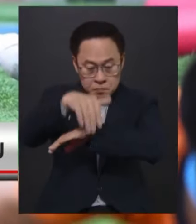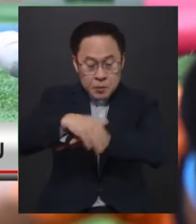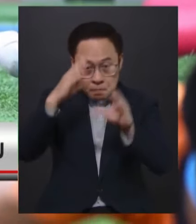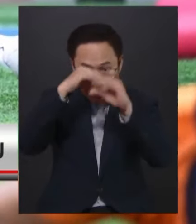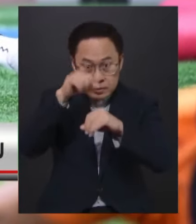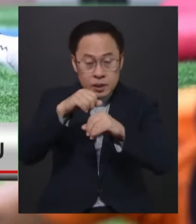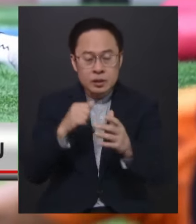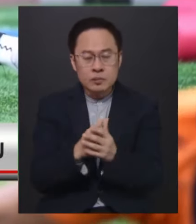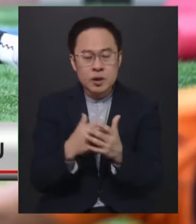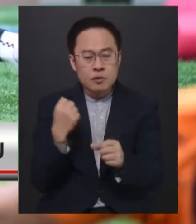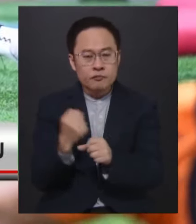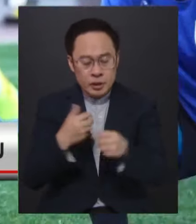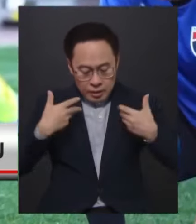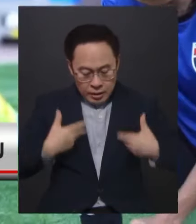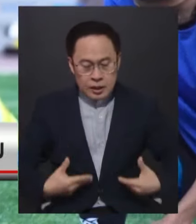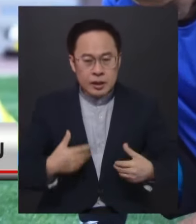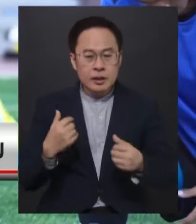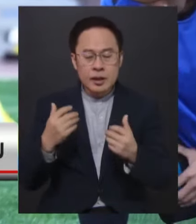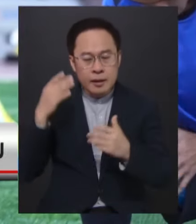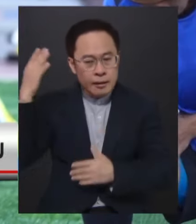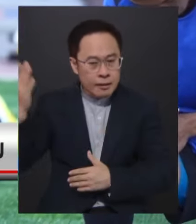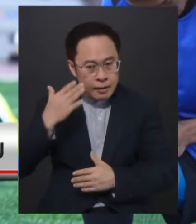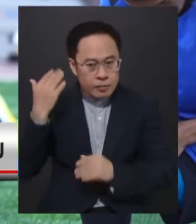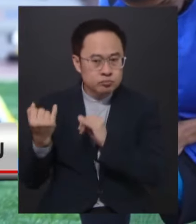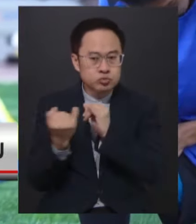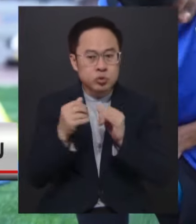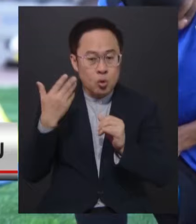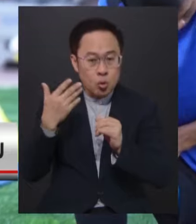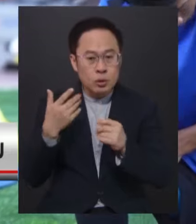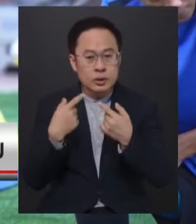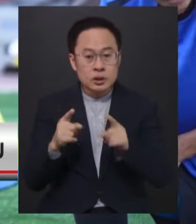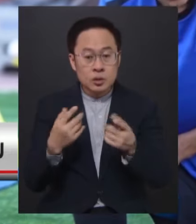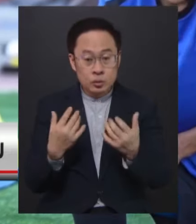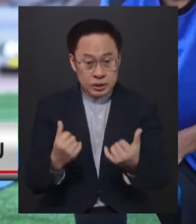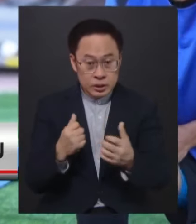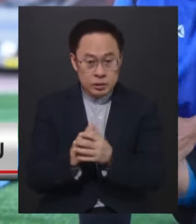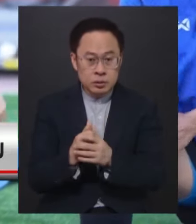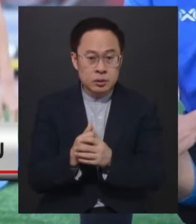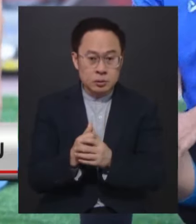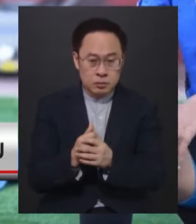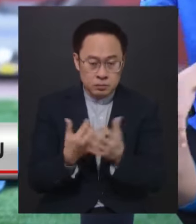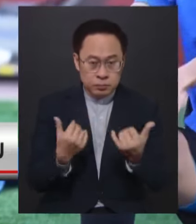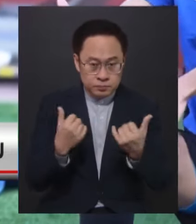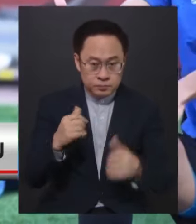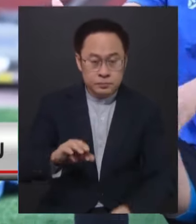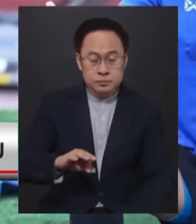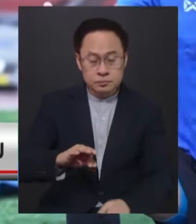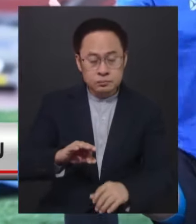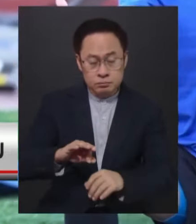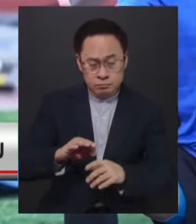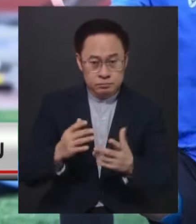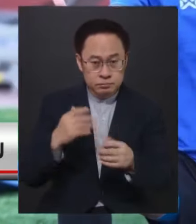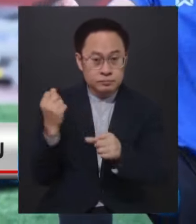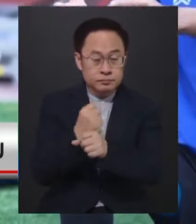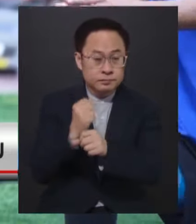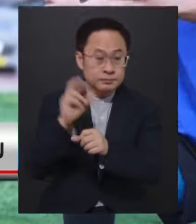างกายกับอากาศส่วนความพร้อมส่วนตัวเนี่ยก็ 100% ก็พยายามเรียนรู้แท็กติกใหม่ๆจากโค้ชอิชิอิการติดทีมชาติเนี่ยก็